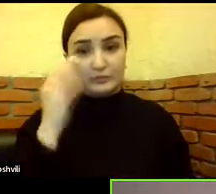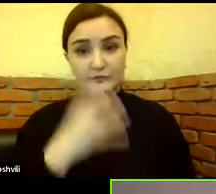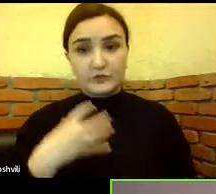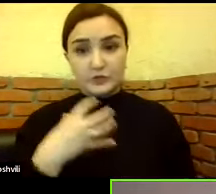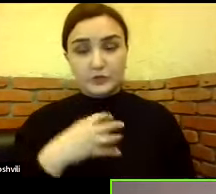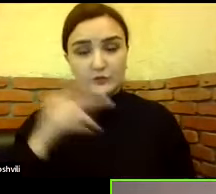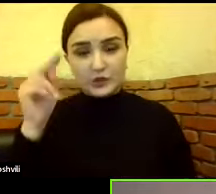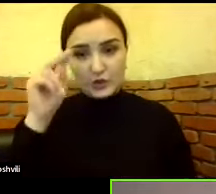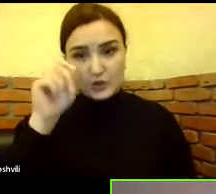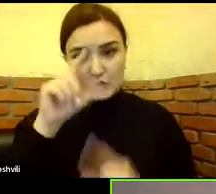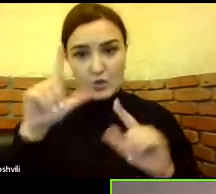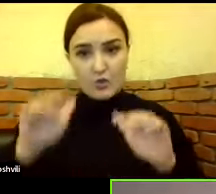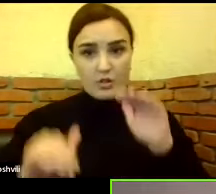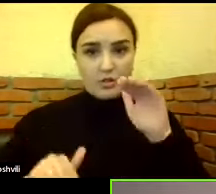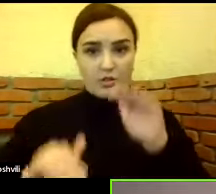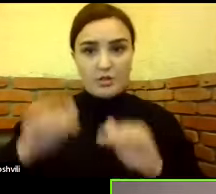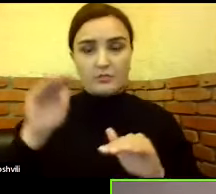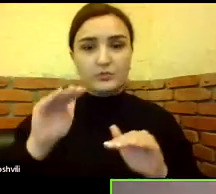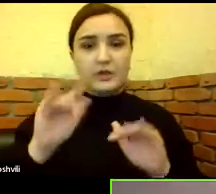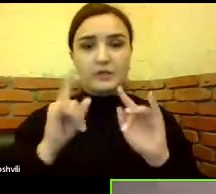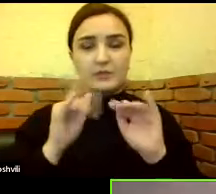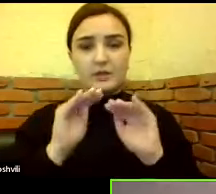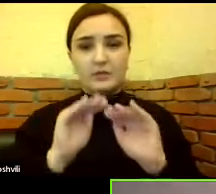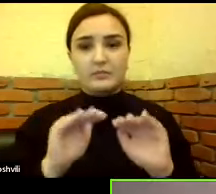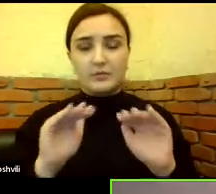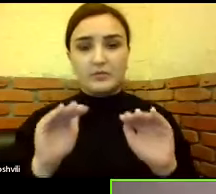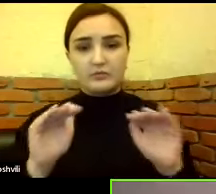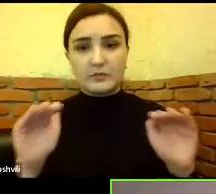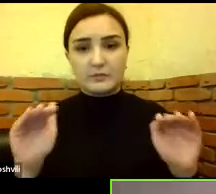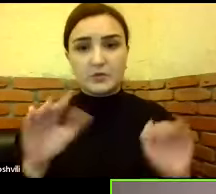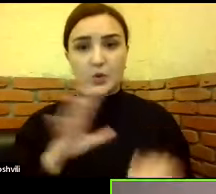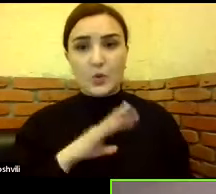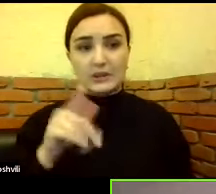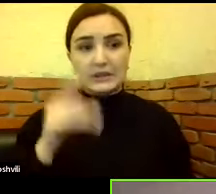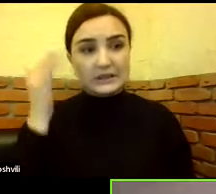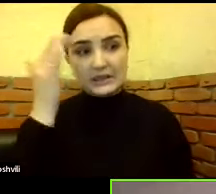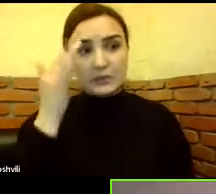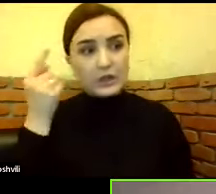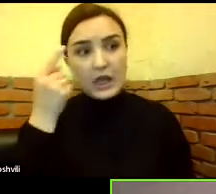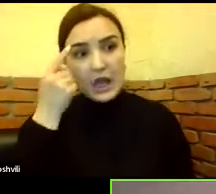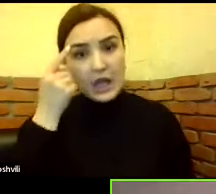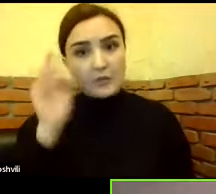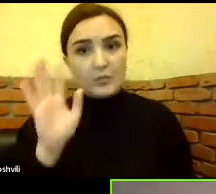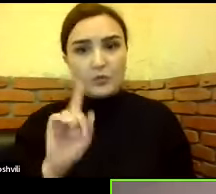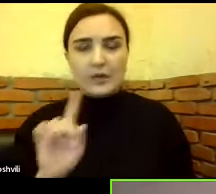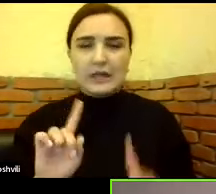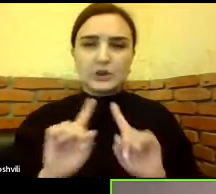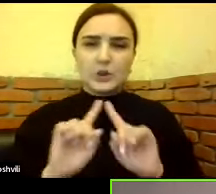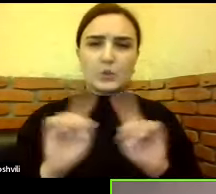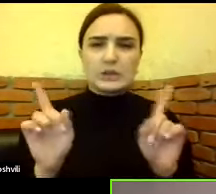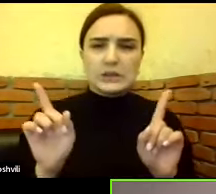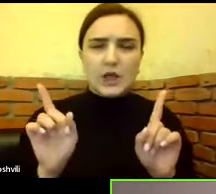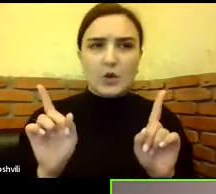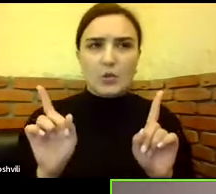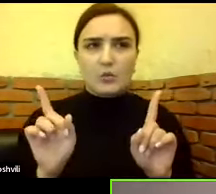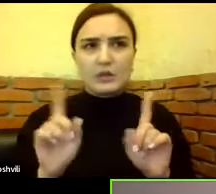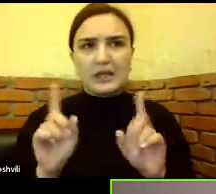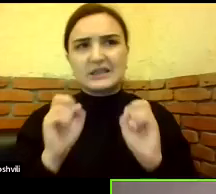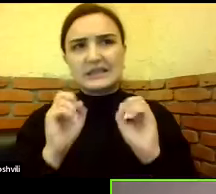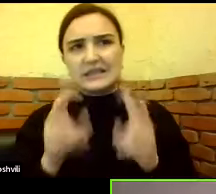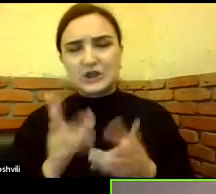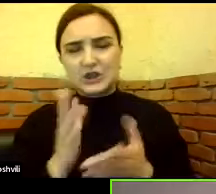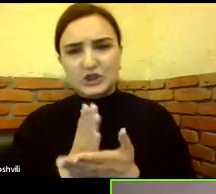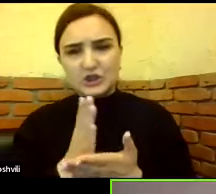სკოლის ასაკიდანვე ბავშვებს ჰქონდეთ ამაზე წარმოდგენა და არ ფიქრობდნენ, რომ რაღაც ან უცნაურია, ან არ ვიცი, საშიშია,